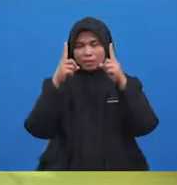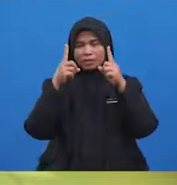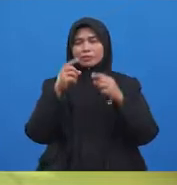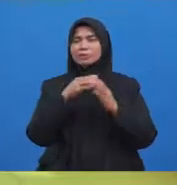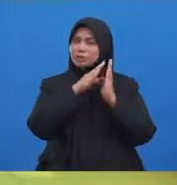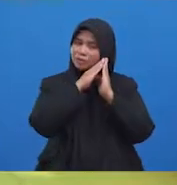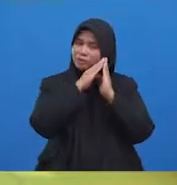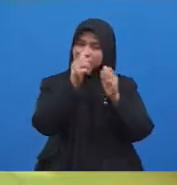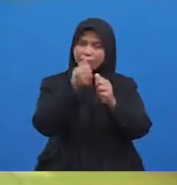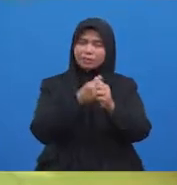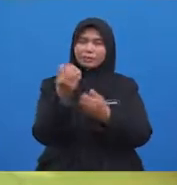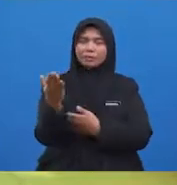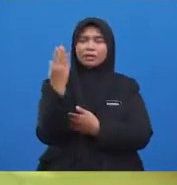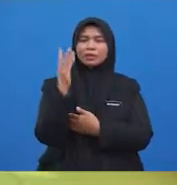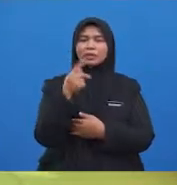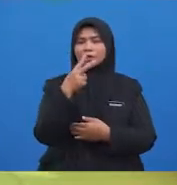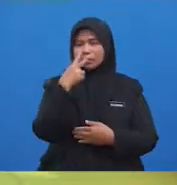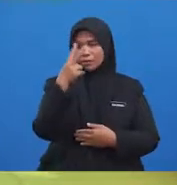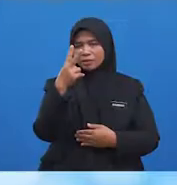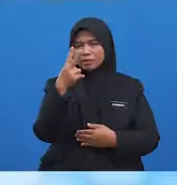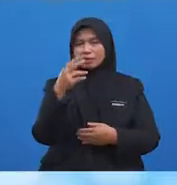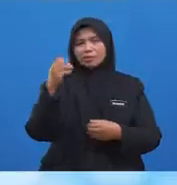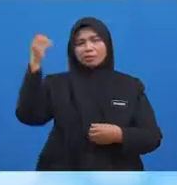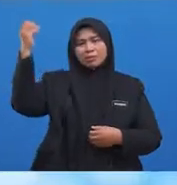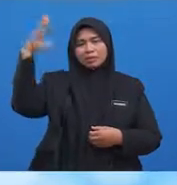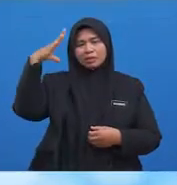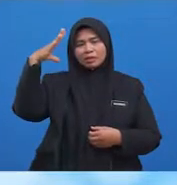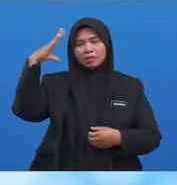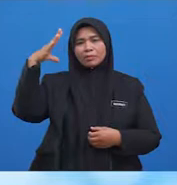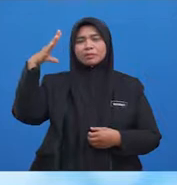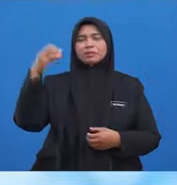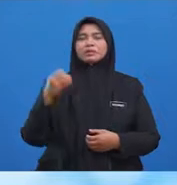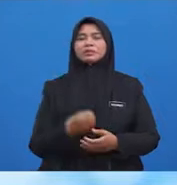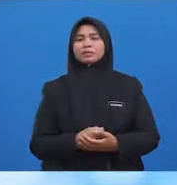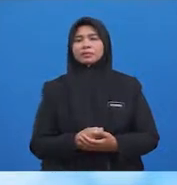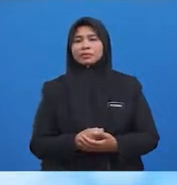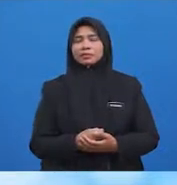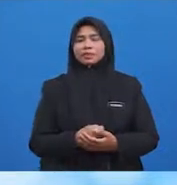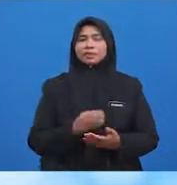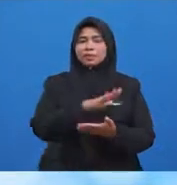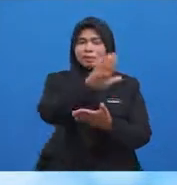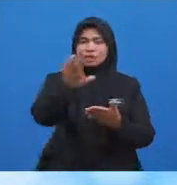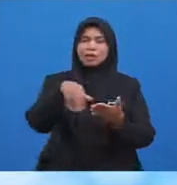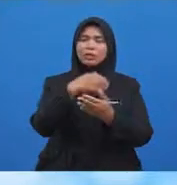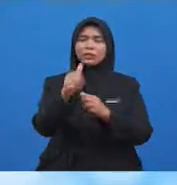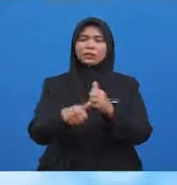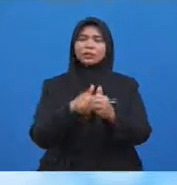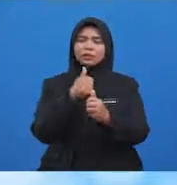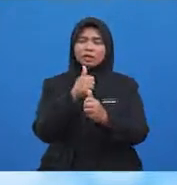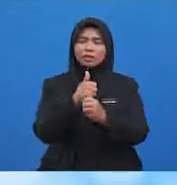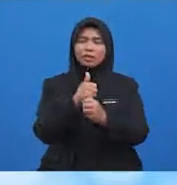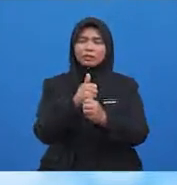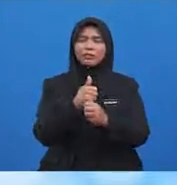setiap pagi kita dapat menyaksikan matahari memancarkan sinarnya ke seluruh alam